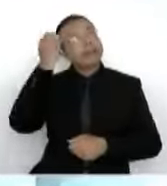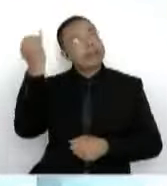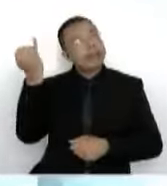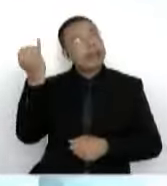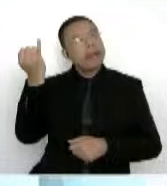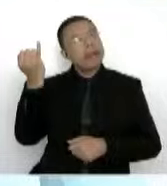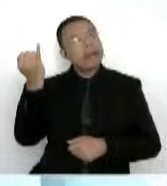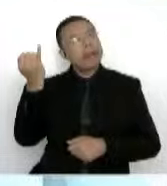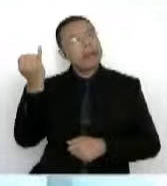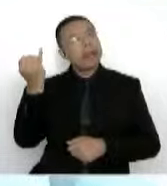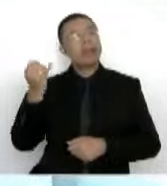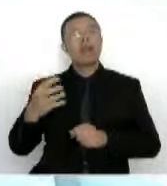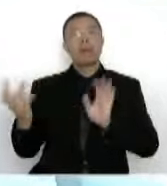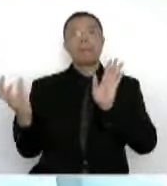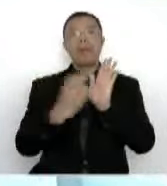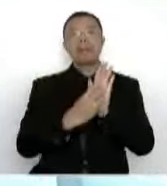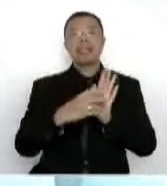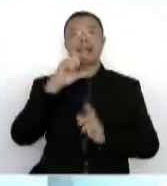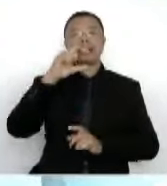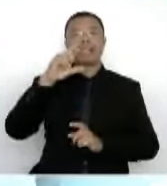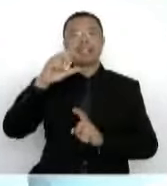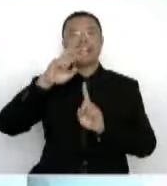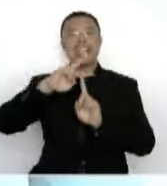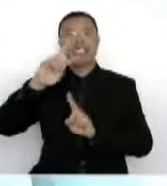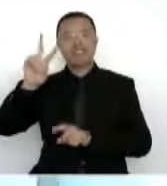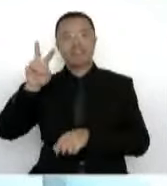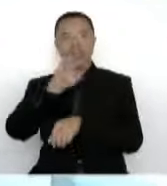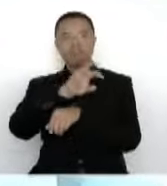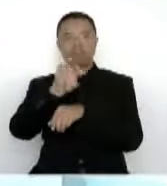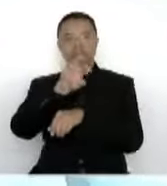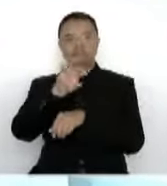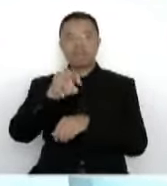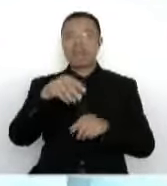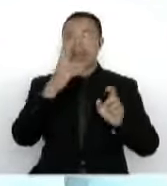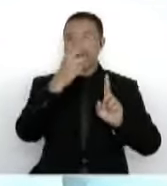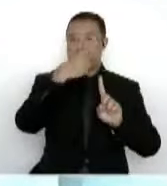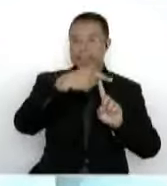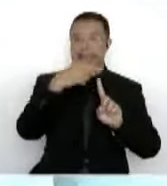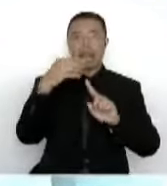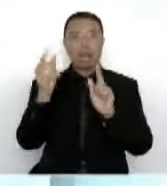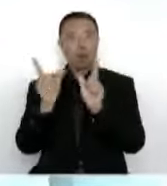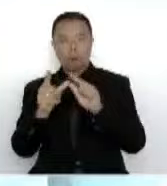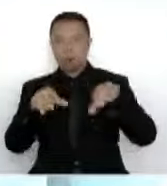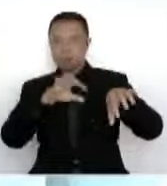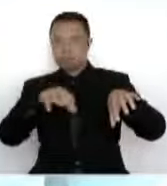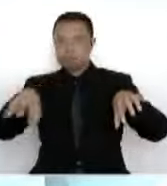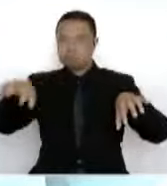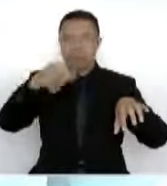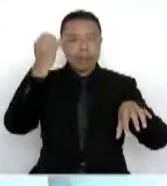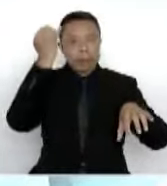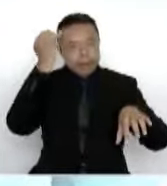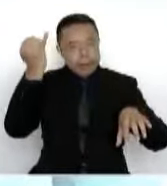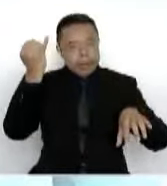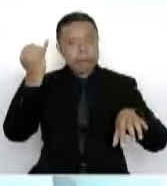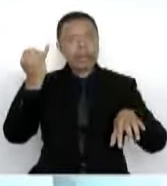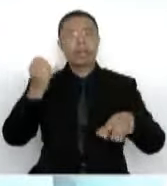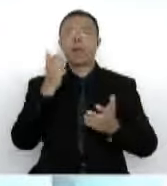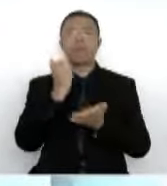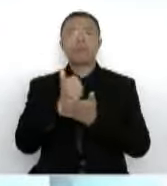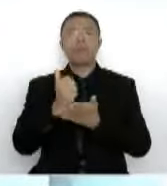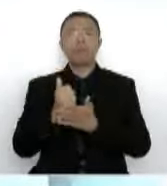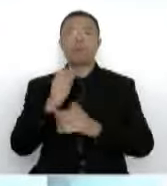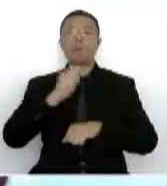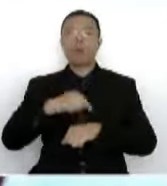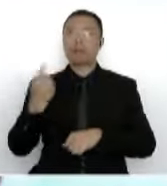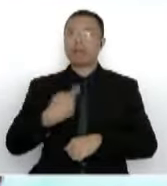ide dipasang CCTV di setiap RT RW adalah ide dan gagasan betul-betul